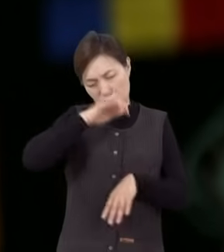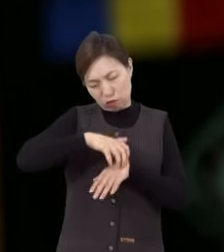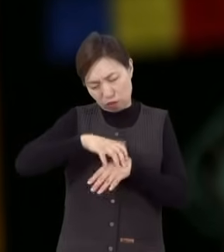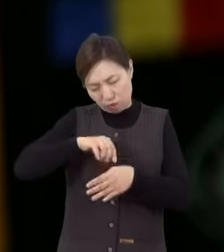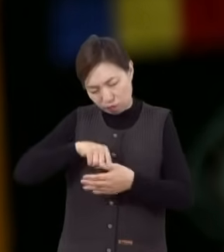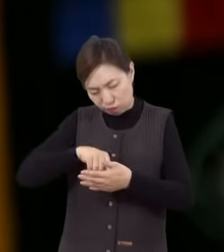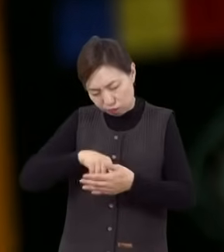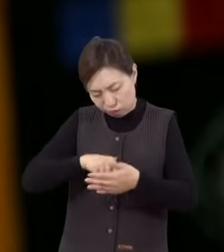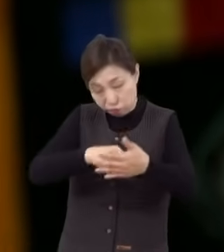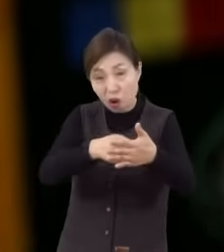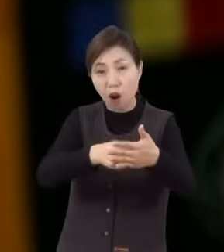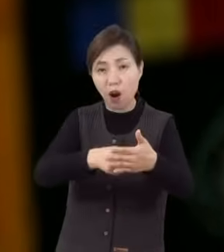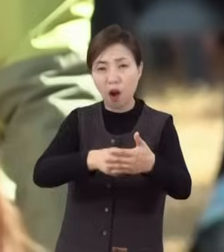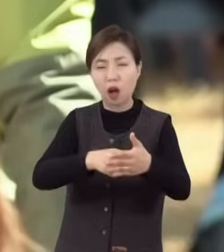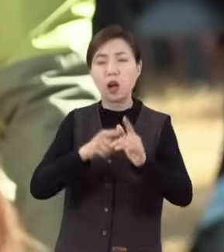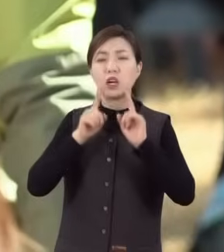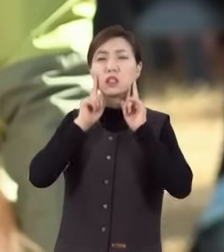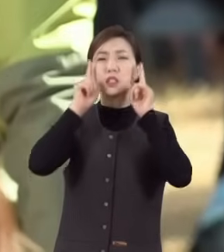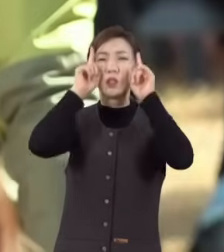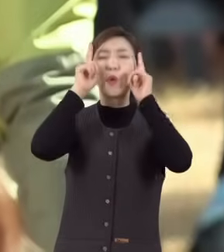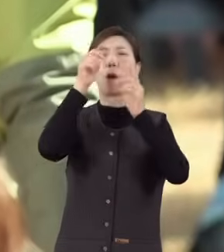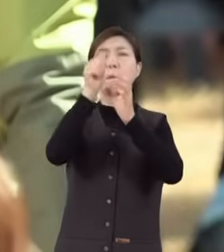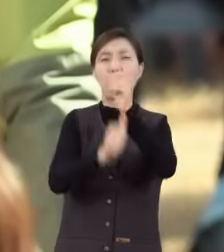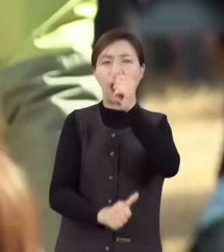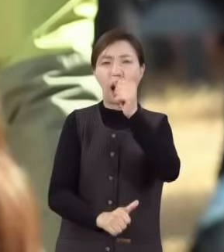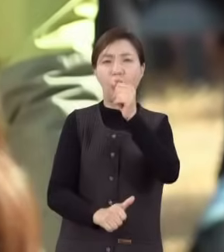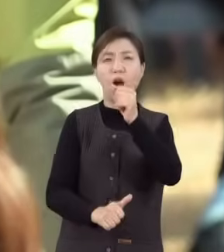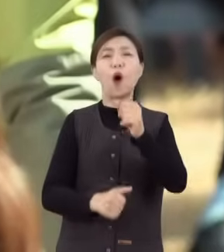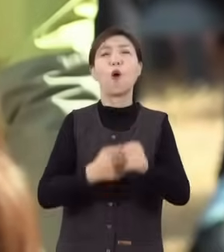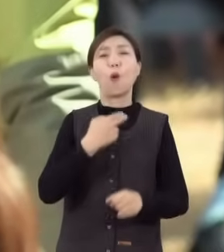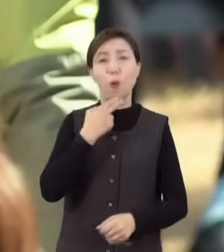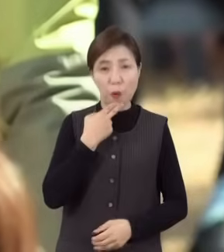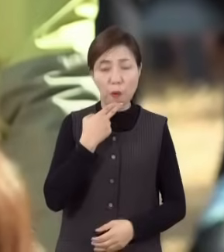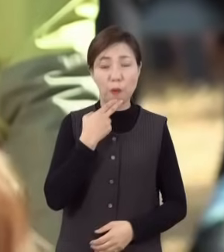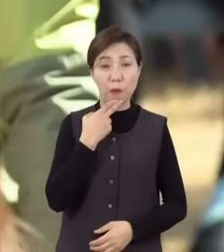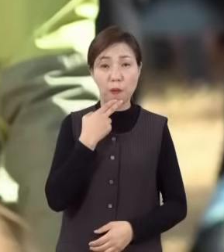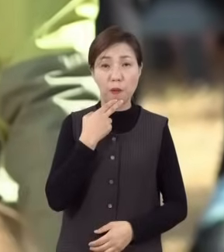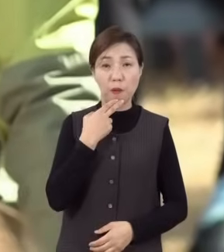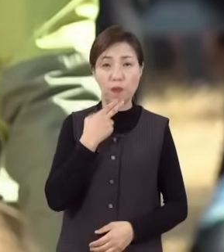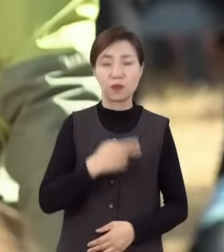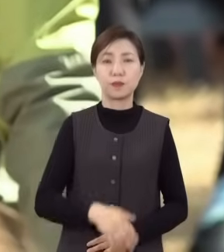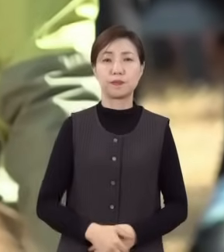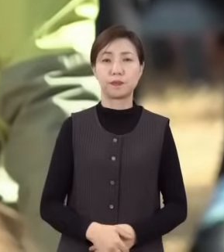어디에 떨어지는 걸 막을 수 있습니다? 지옥에 떨어지는 걸 막을 수 있습니다.